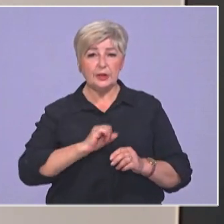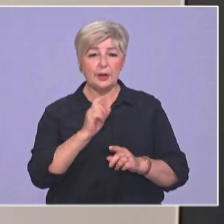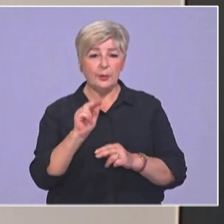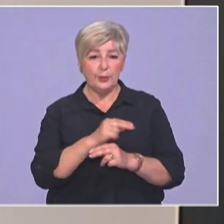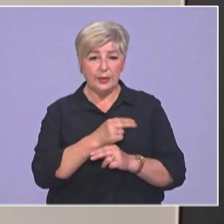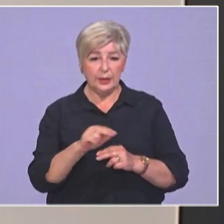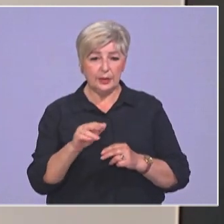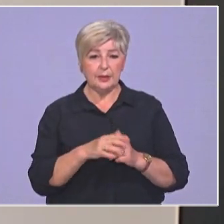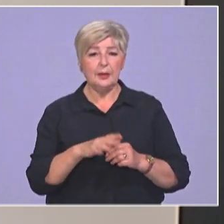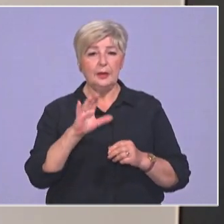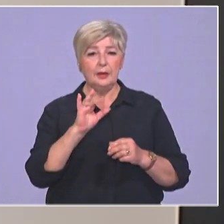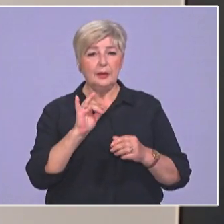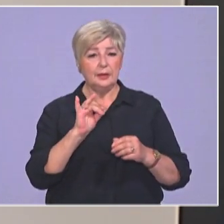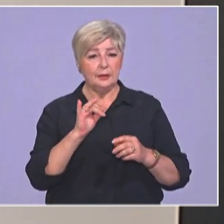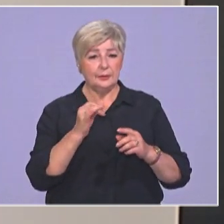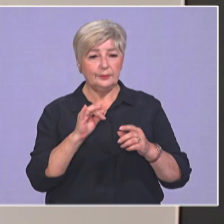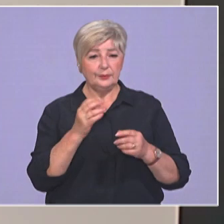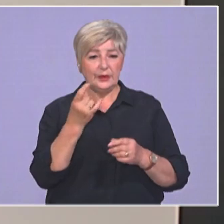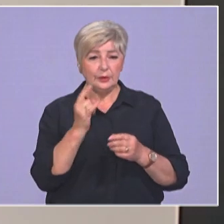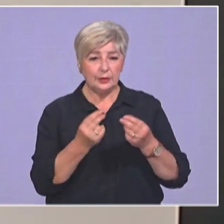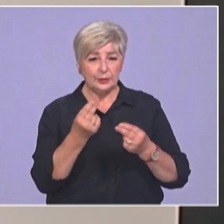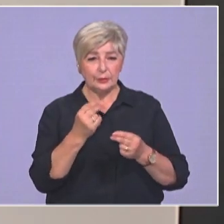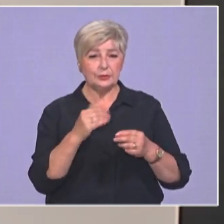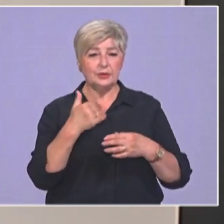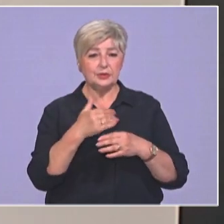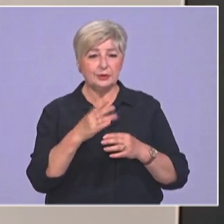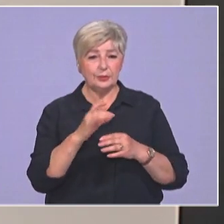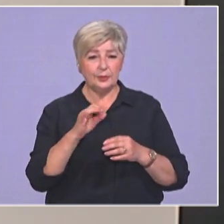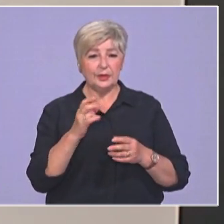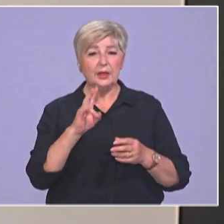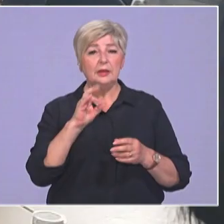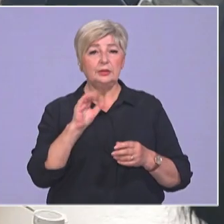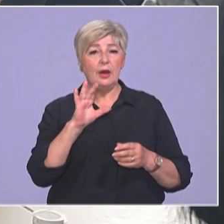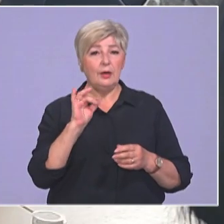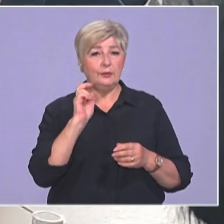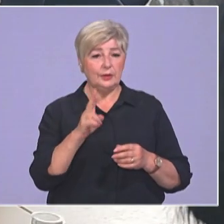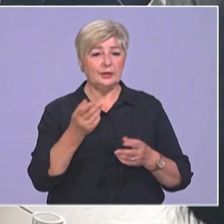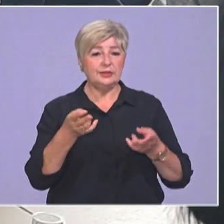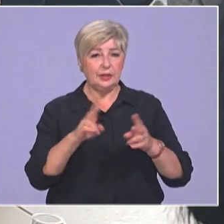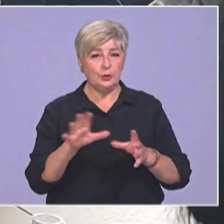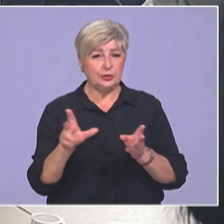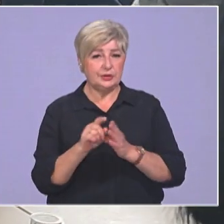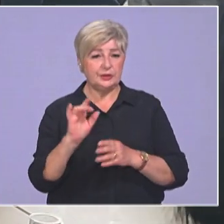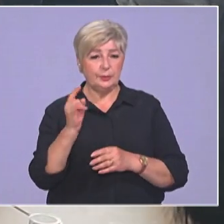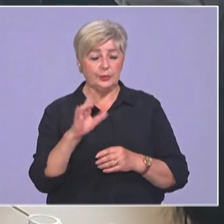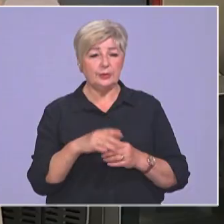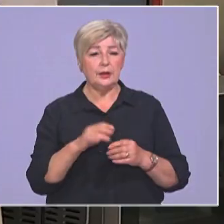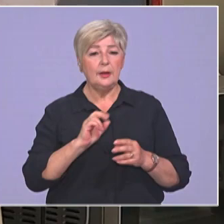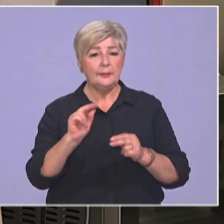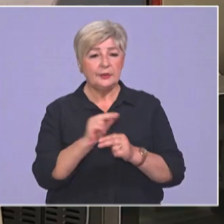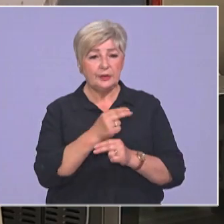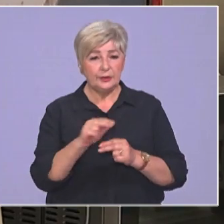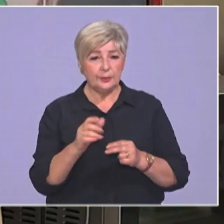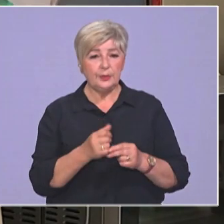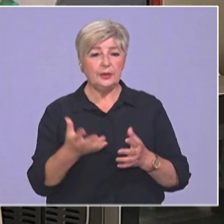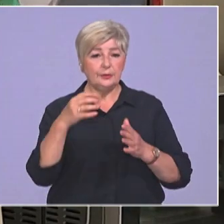тренажер, інструмент, друг, да, навик остається з ребенком. Терапія полягає в тому, що дитина переносить